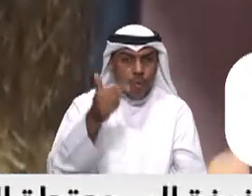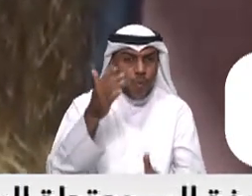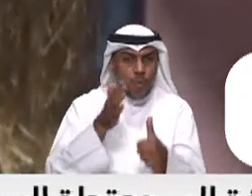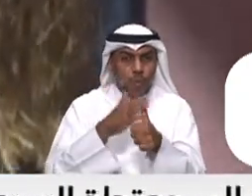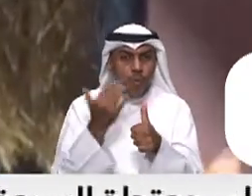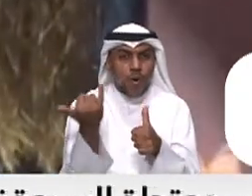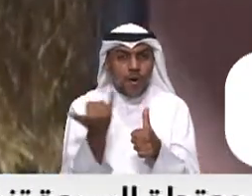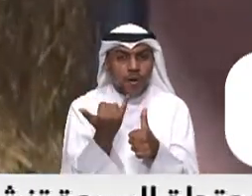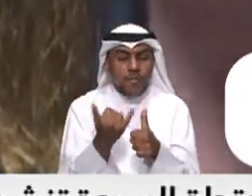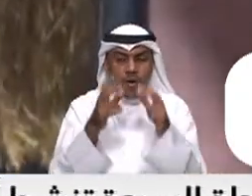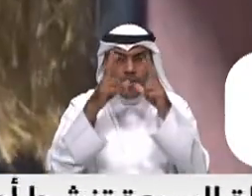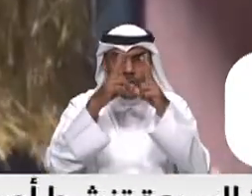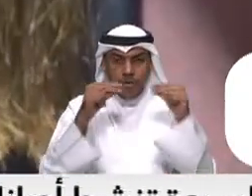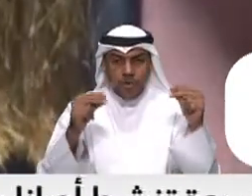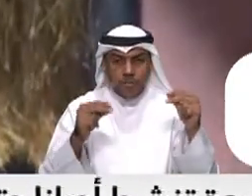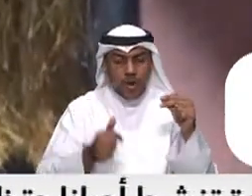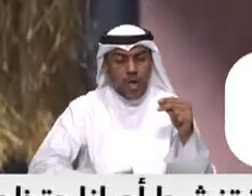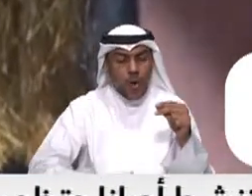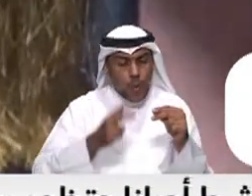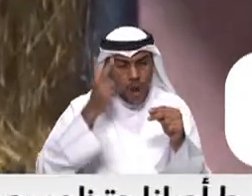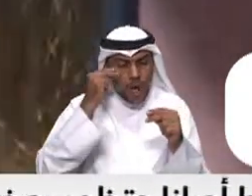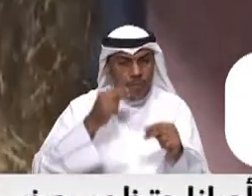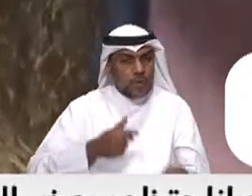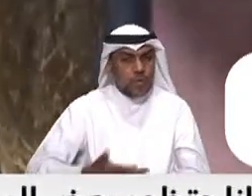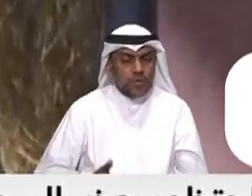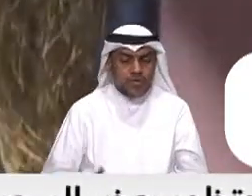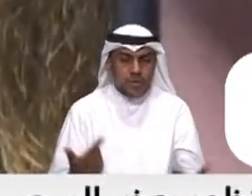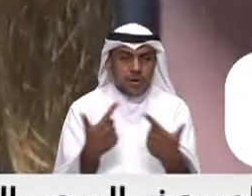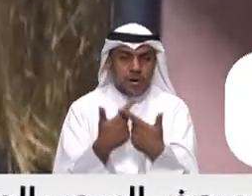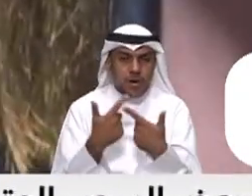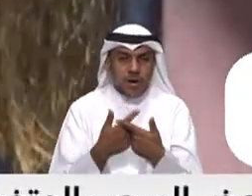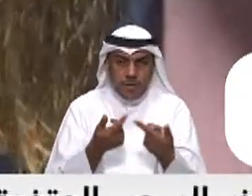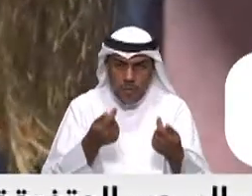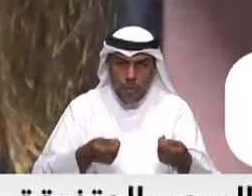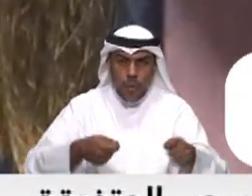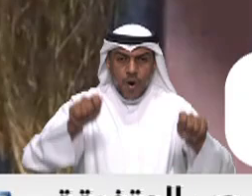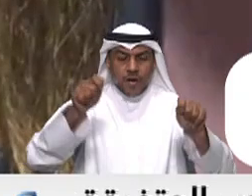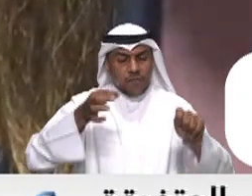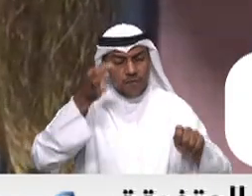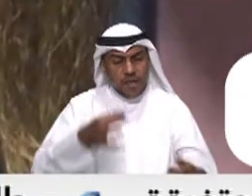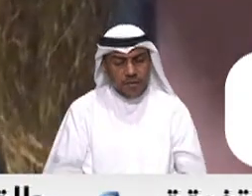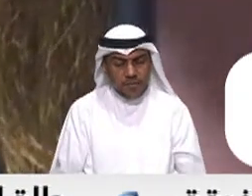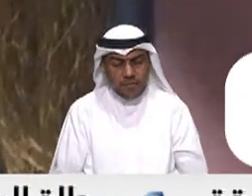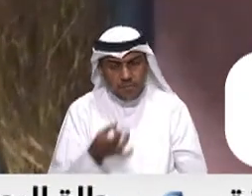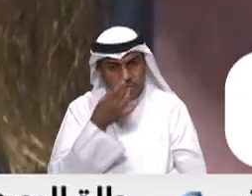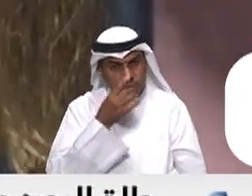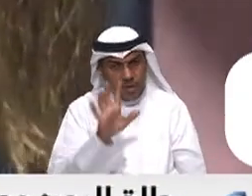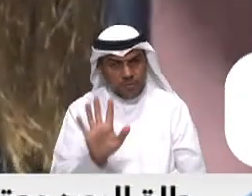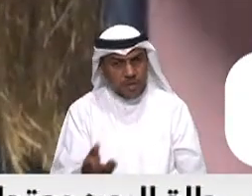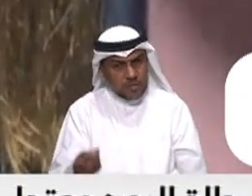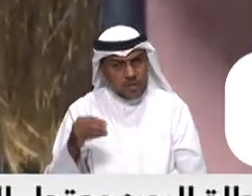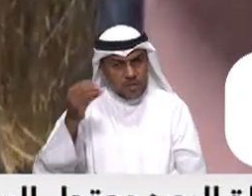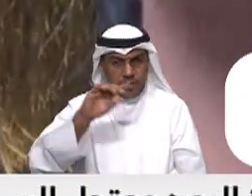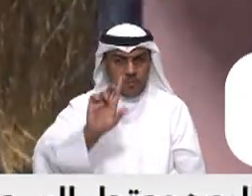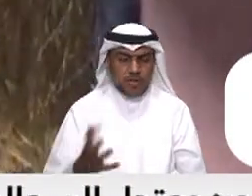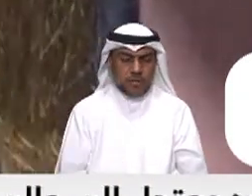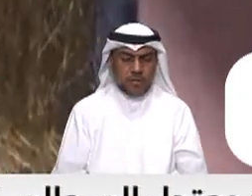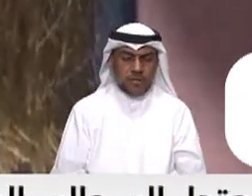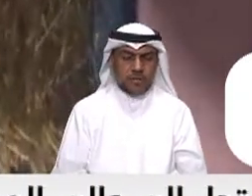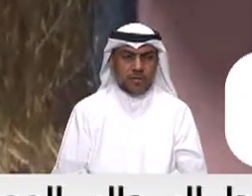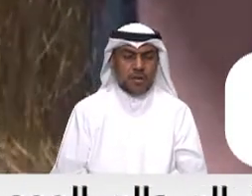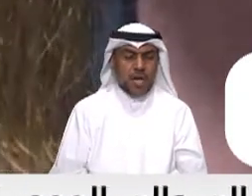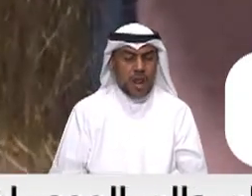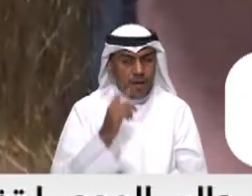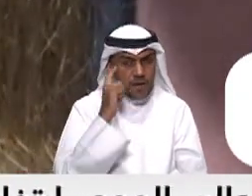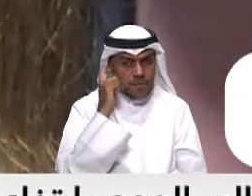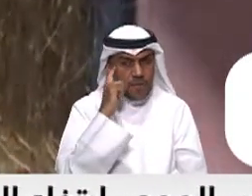لبنان لوقف النار ولتجنب المزيد من الضحايا ومن الدماء في لبنان. لذلك عادت